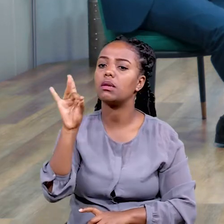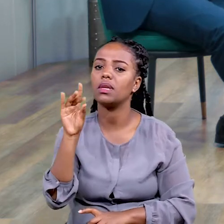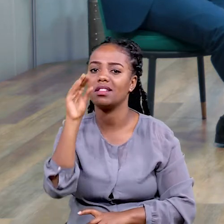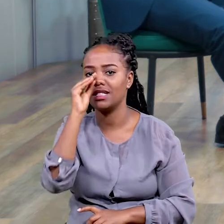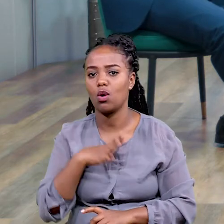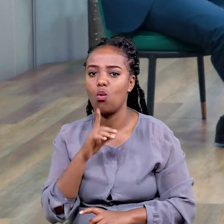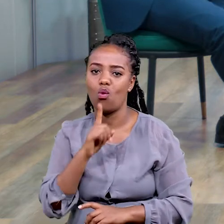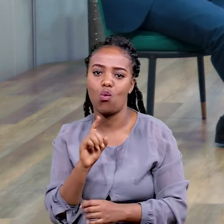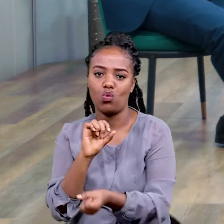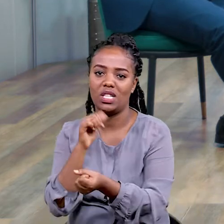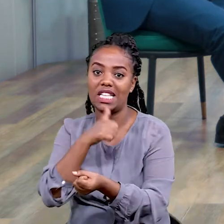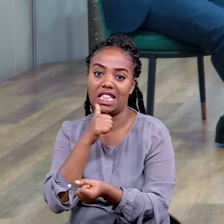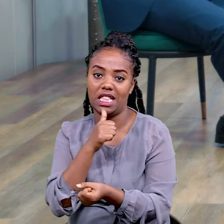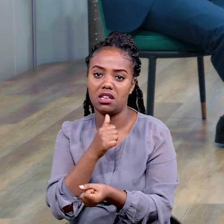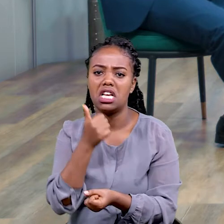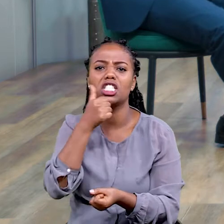ጊዜ ማረሚያ ቤት አይታዩ።